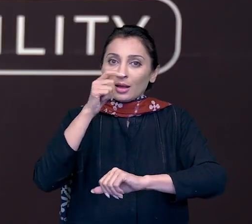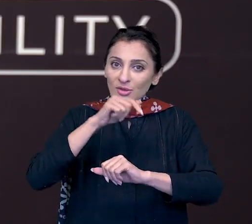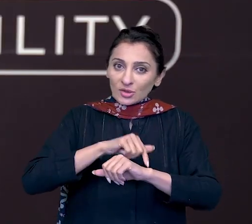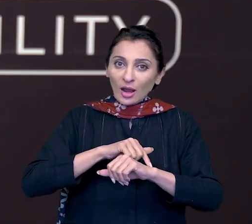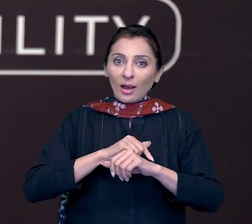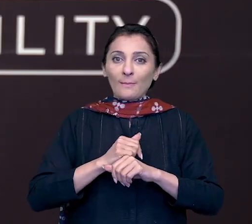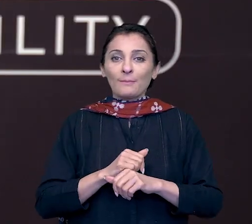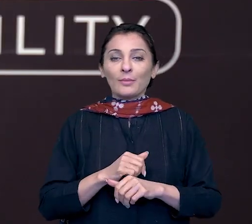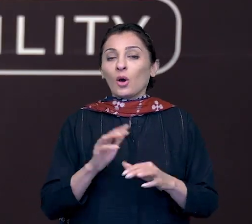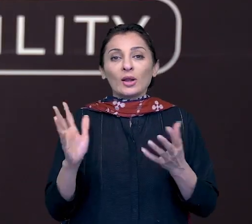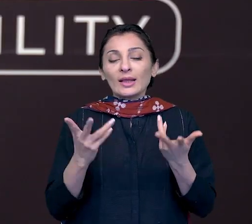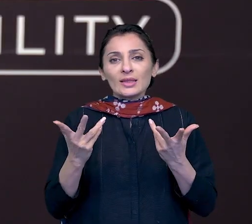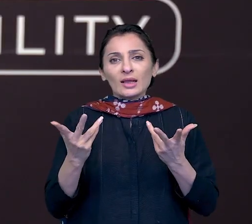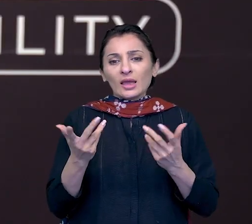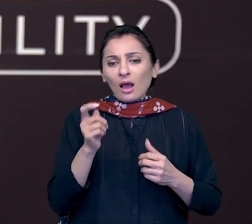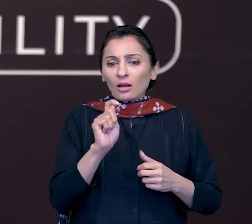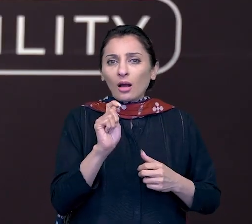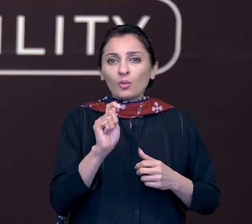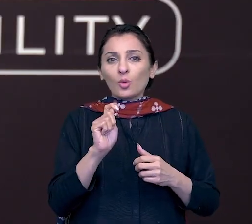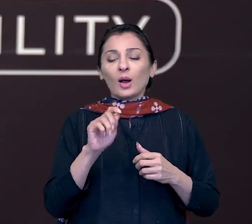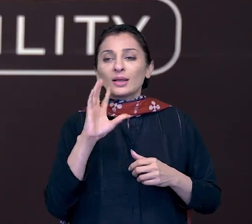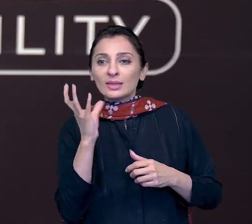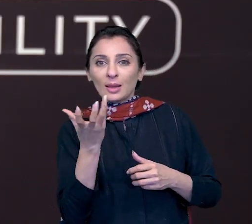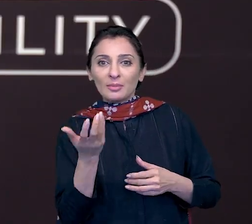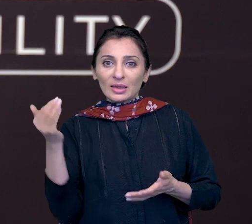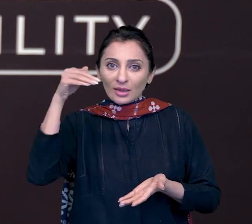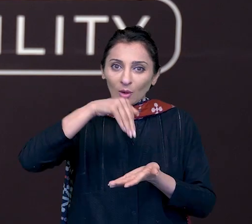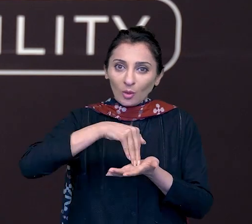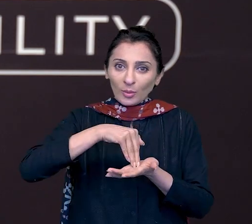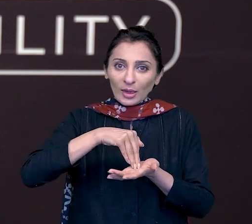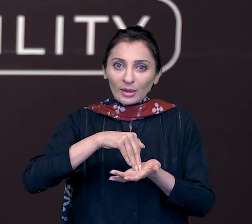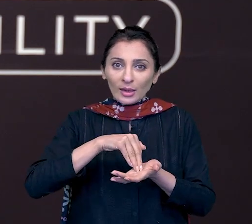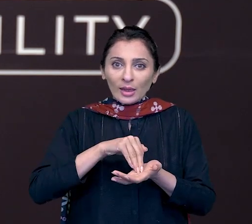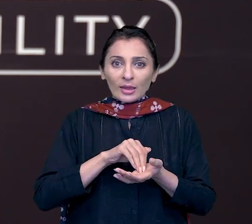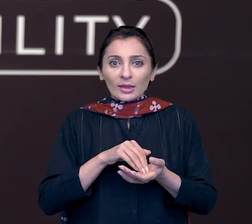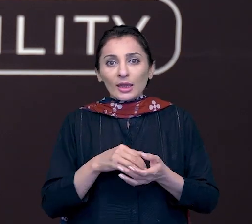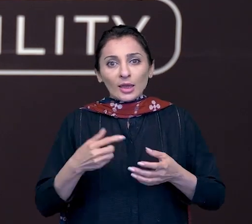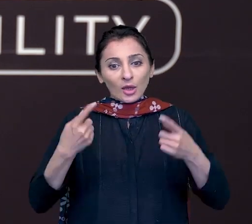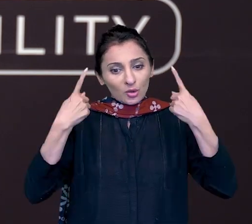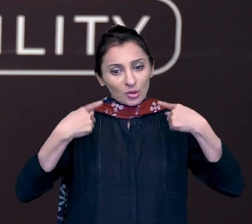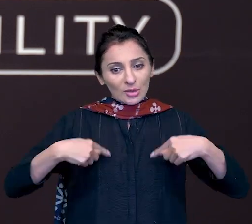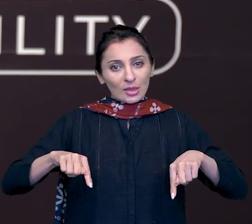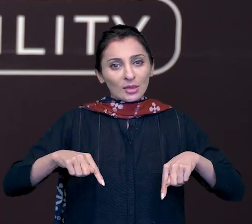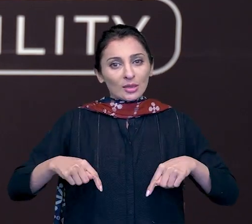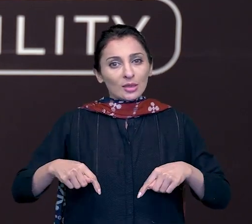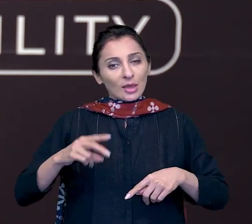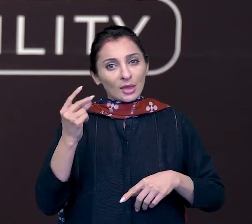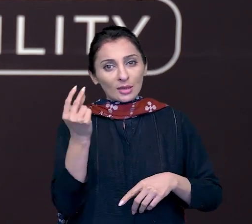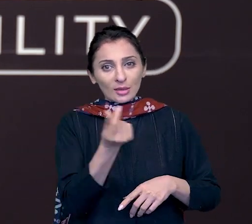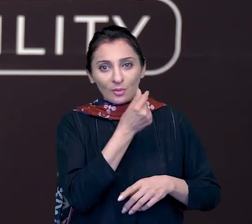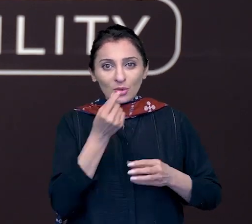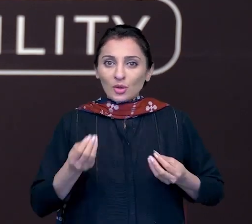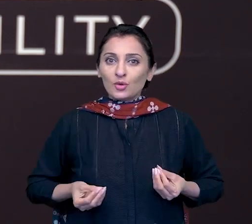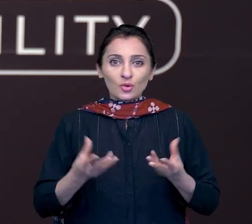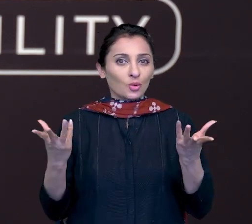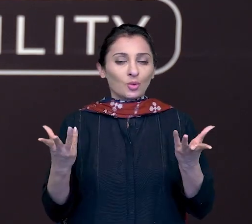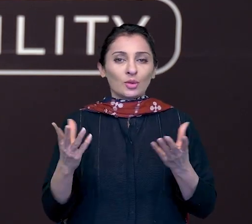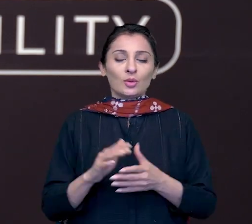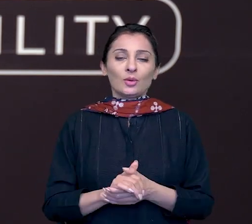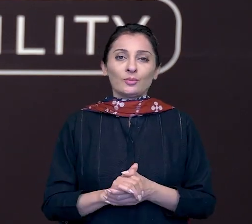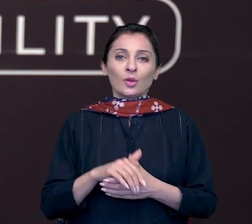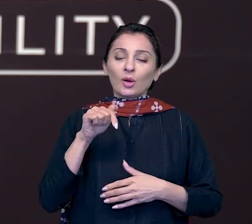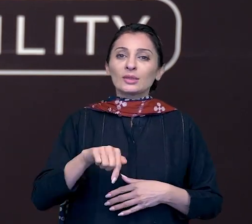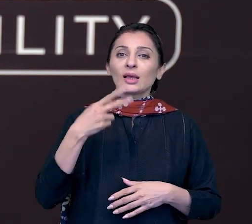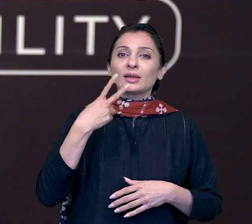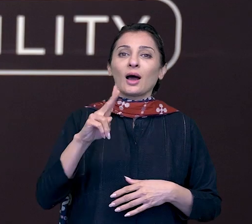क्या ऐसा इवेंट हुआ होगा ज़मीन पे कि आउट ऑफ नोवेयर लाइफ जो है वो एकदम स्टार्ट होगी। इसको हम ओरिजिन ऑफ लाइफ कहते हैं और